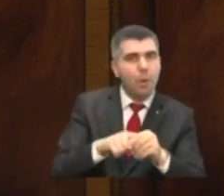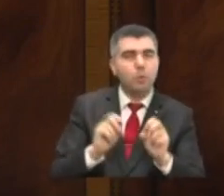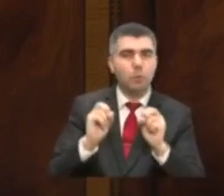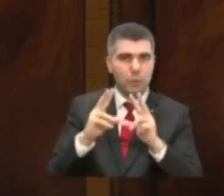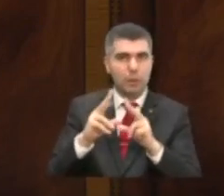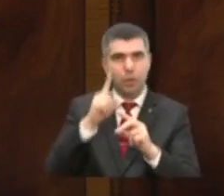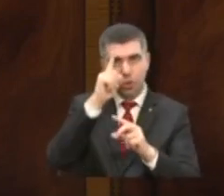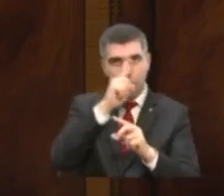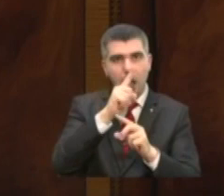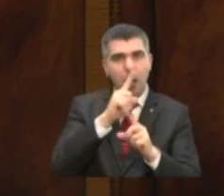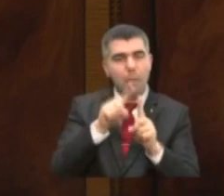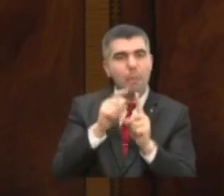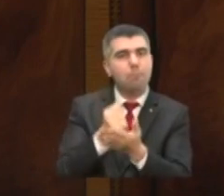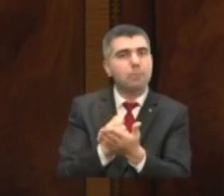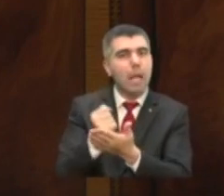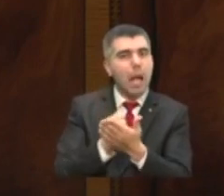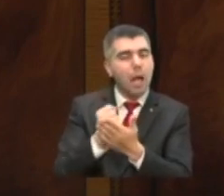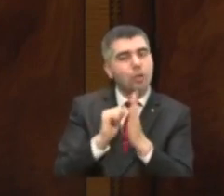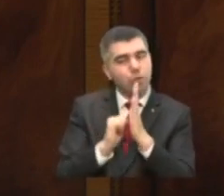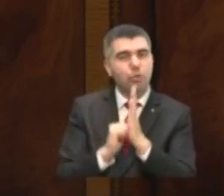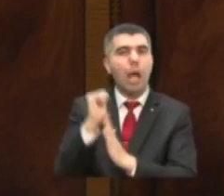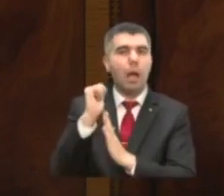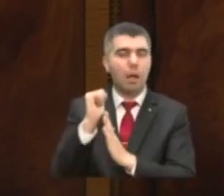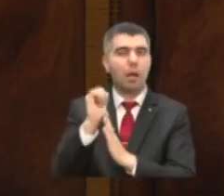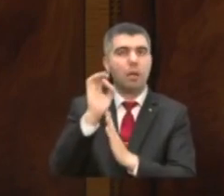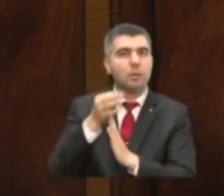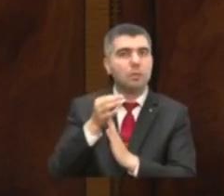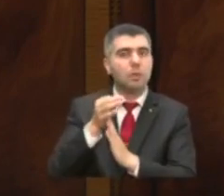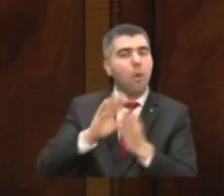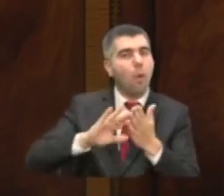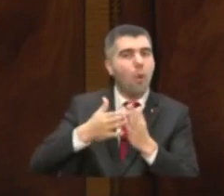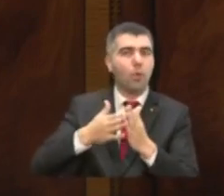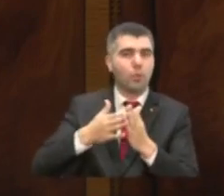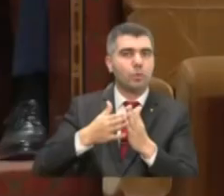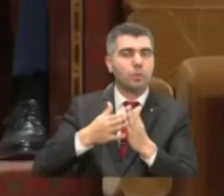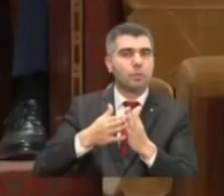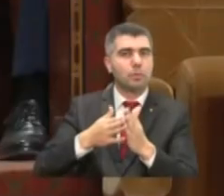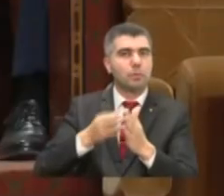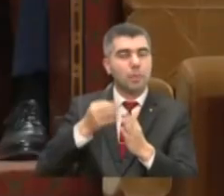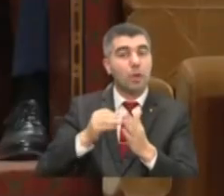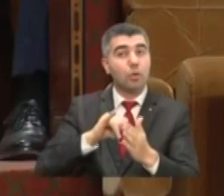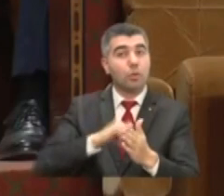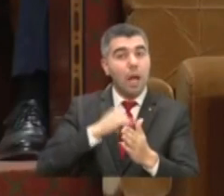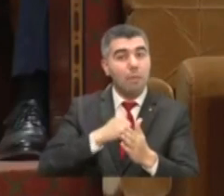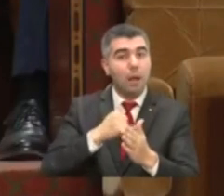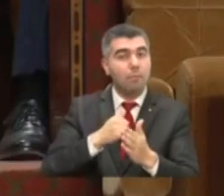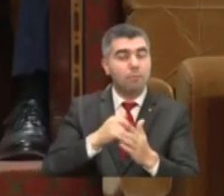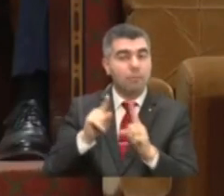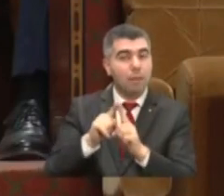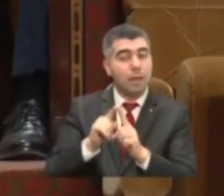أن ننجح في هذا الامتحان ونرفع هذا التحدي. هذا هو اللي خصنا، هذا العزم اللي خصه، والشباب خصهم هما أكثر